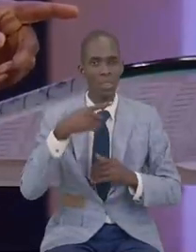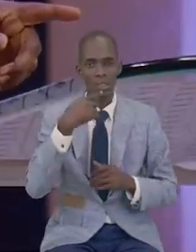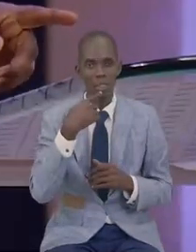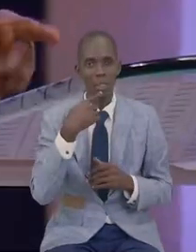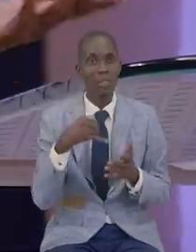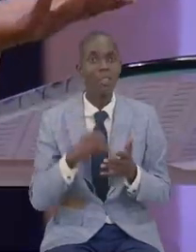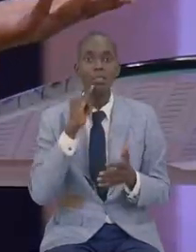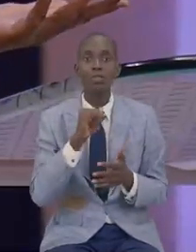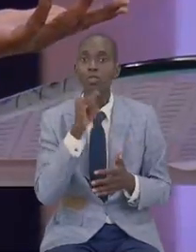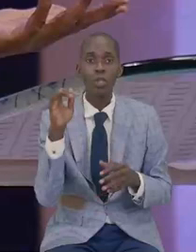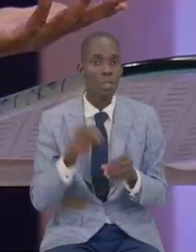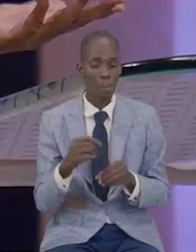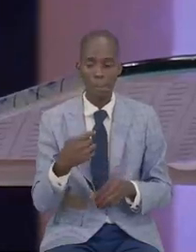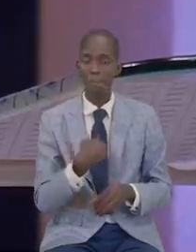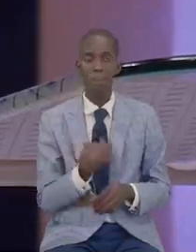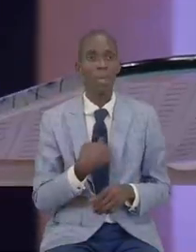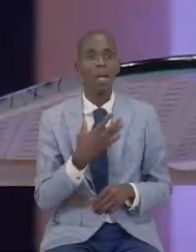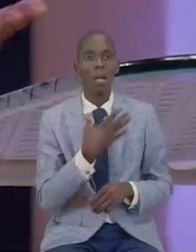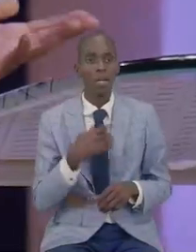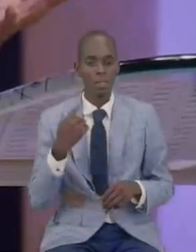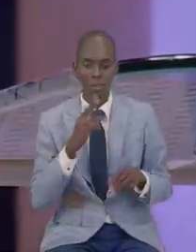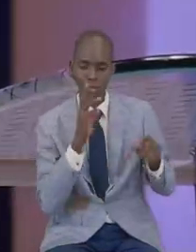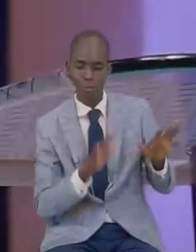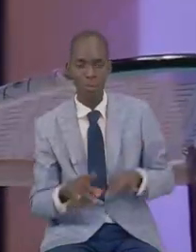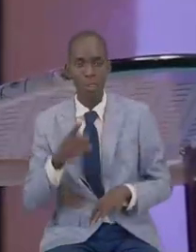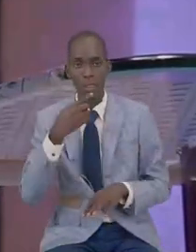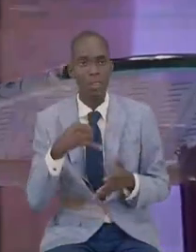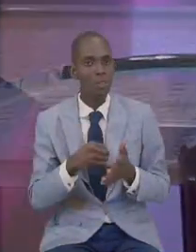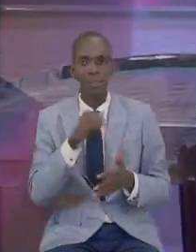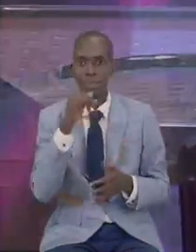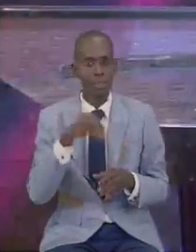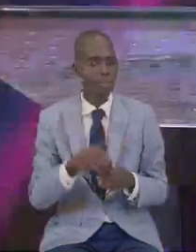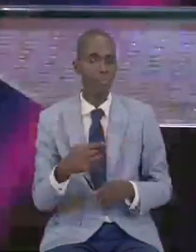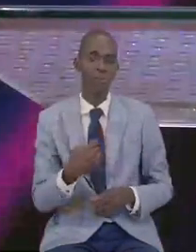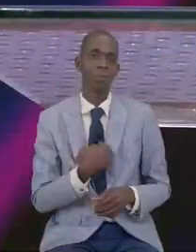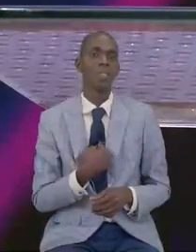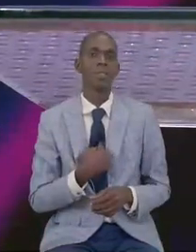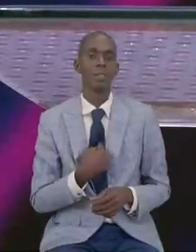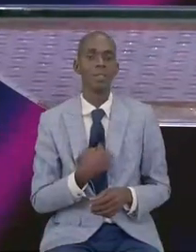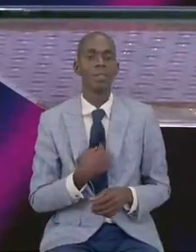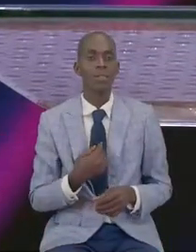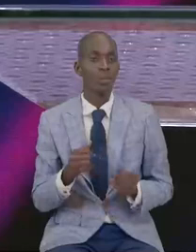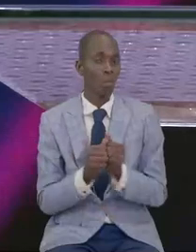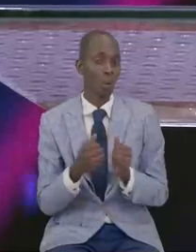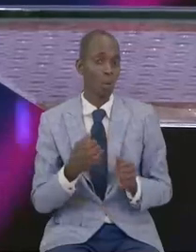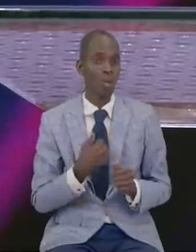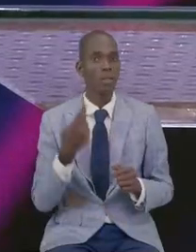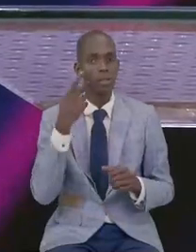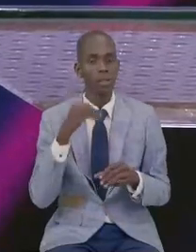L'abîme dit, elle n'est point en moi. Et la mer dit, elle n'est point avec moi. Verset 15.